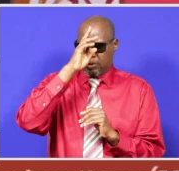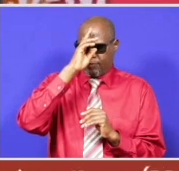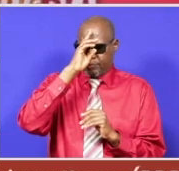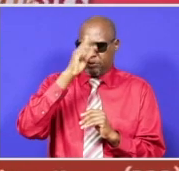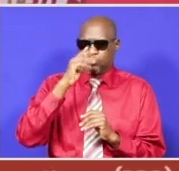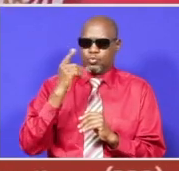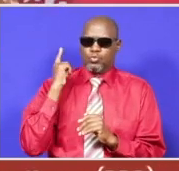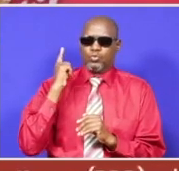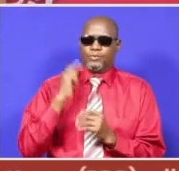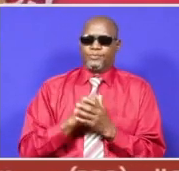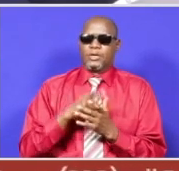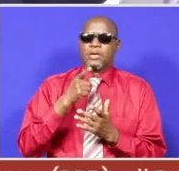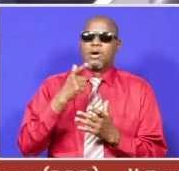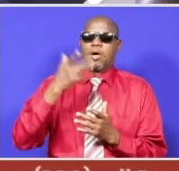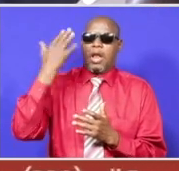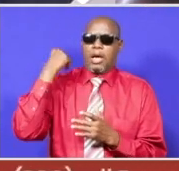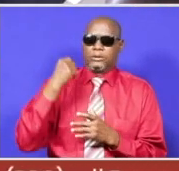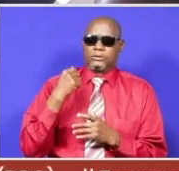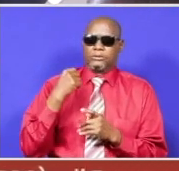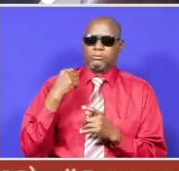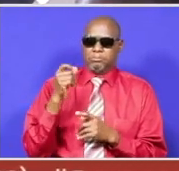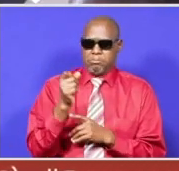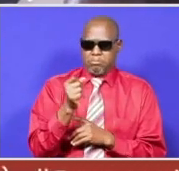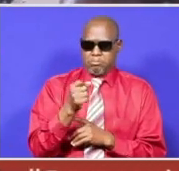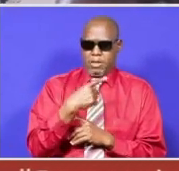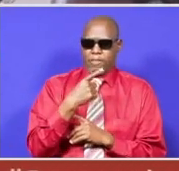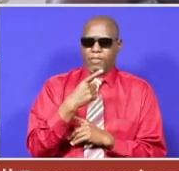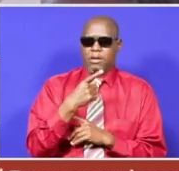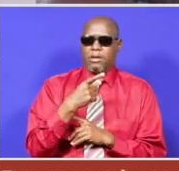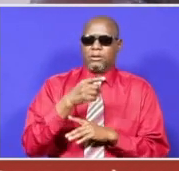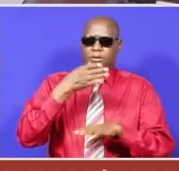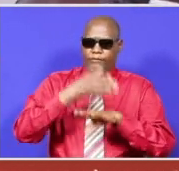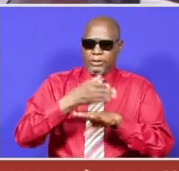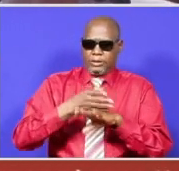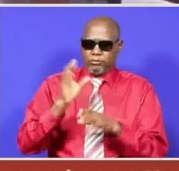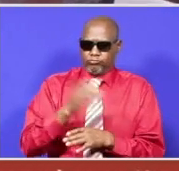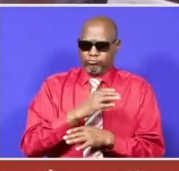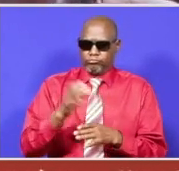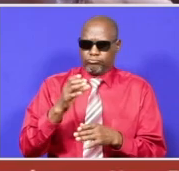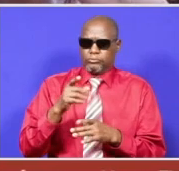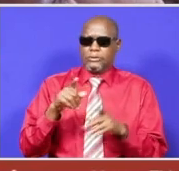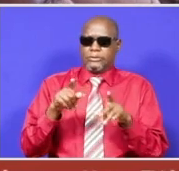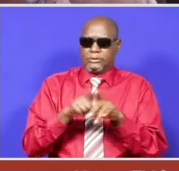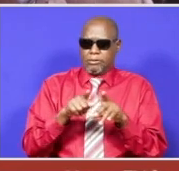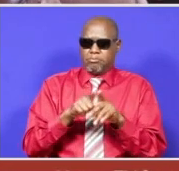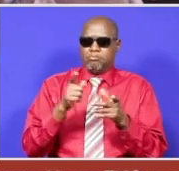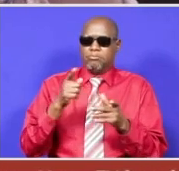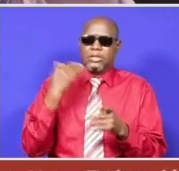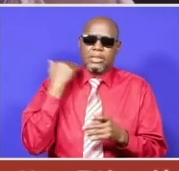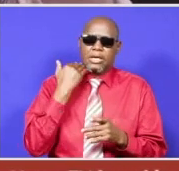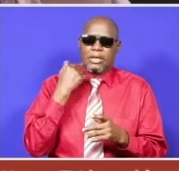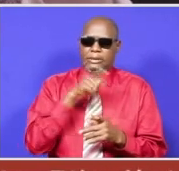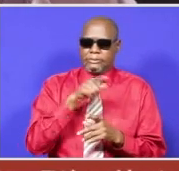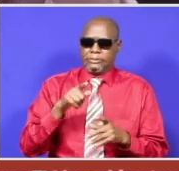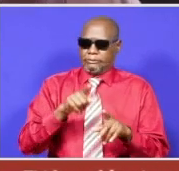Kindiki mwezi uliopita kulinganisha swala la pombe haramu na visa vya ujambazi na ugaidi, ambavyo alisema